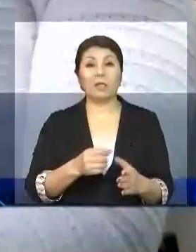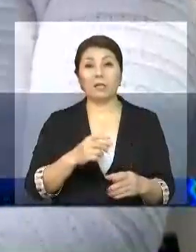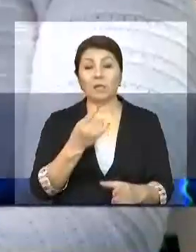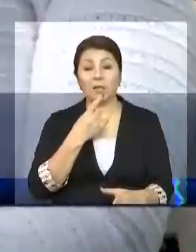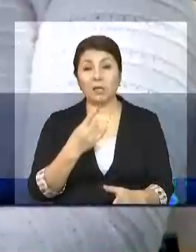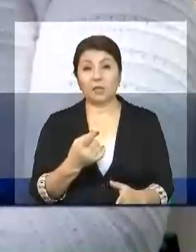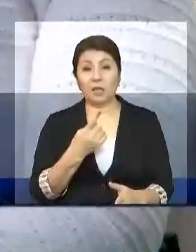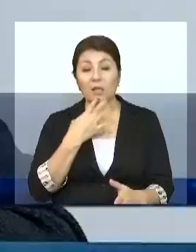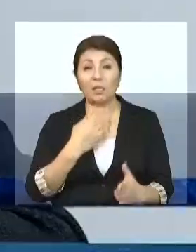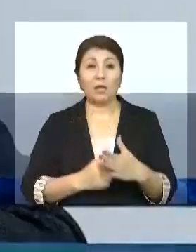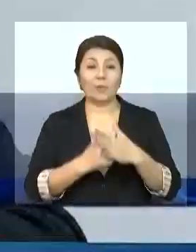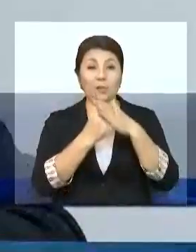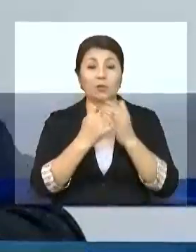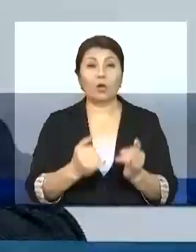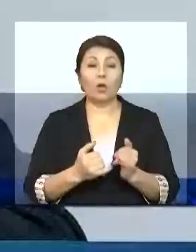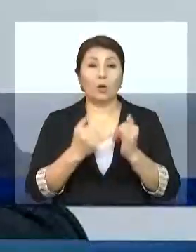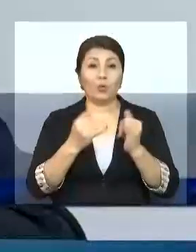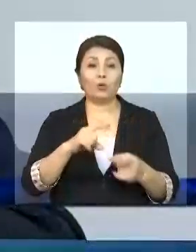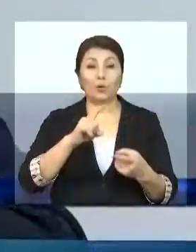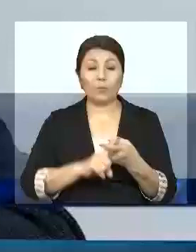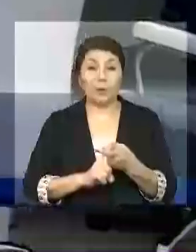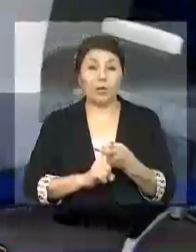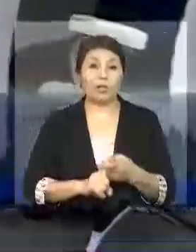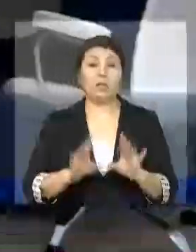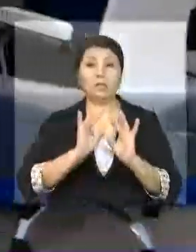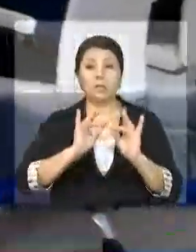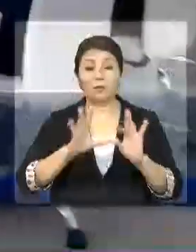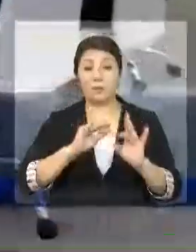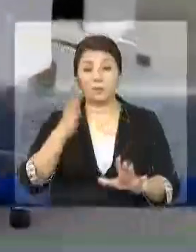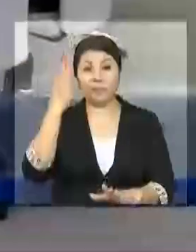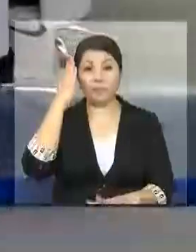қатысты ұсыныс тілектерін білдірді. Ботагөз Сахитжанова, Досжан Жасұланов, Ақтөбе телеарнасы.